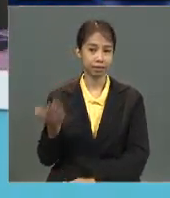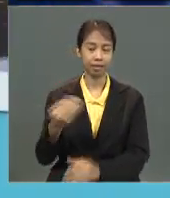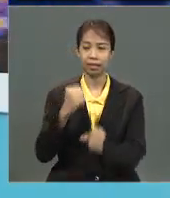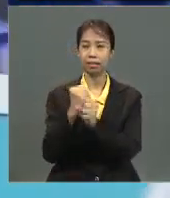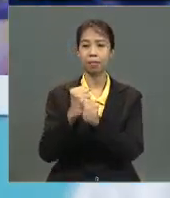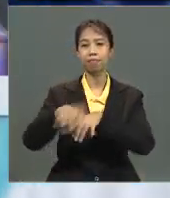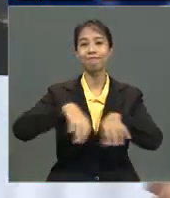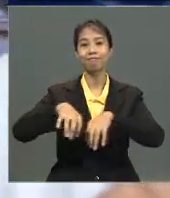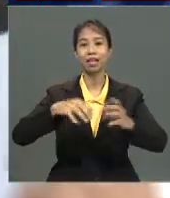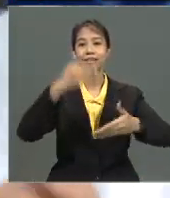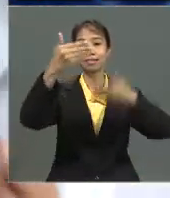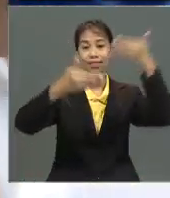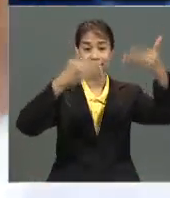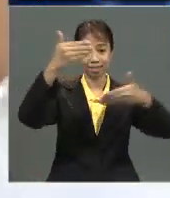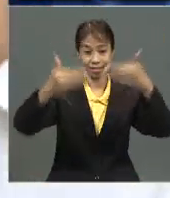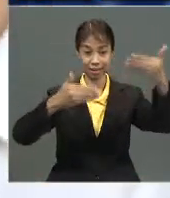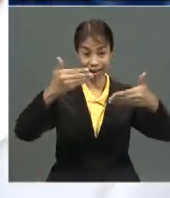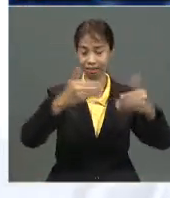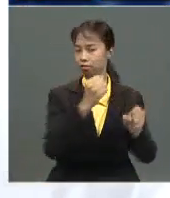คะโดยนายทวีศักดิ์วรฤทธิ์เรืองอุไรพันธุ์ธนารักษ์นิทรรศการหมุนเวียนปี2563